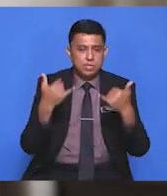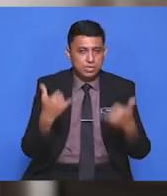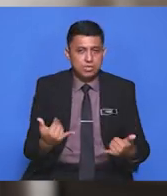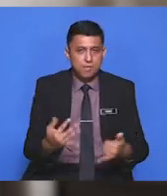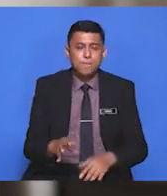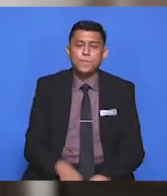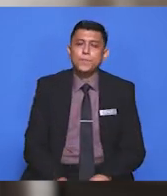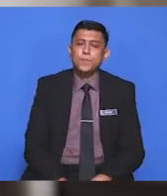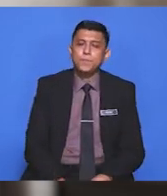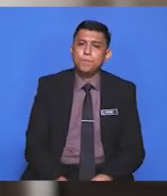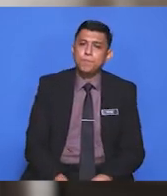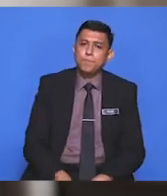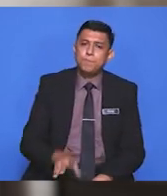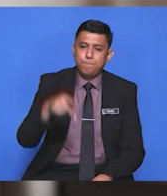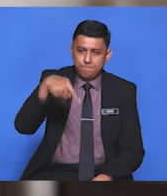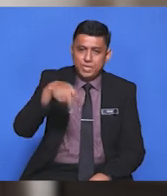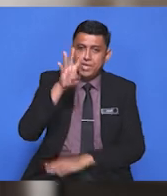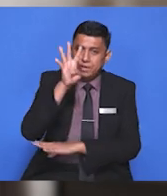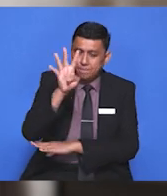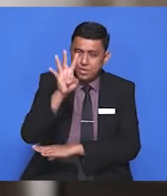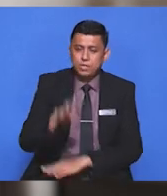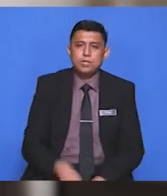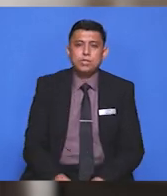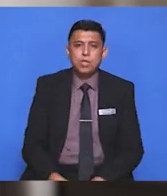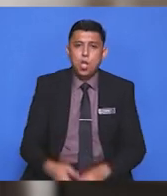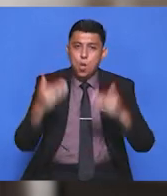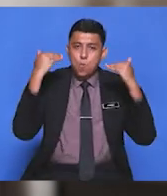masuk kepada P yang keempat, iaitu promosi.